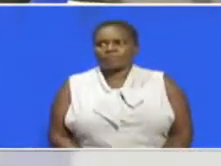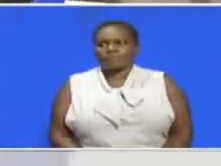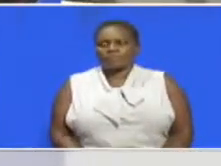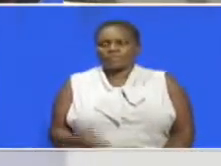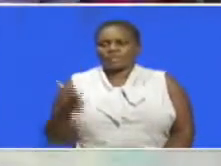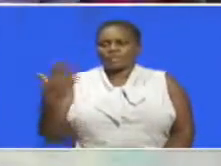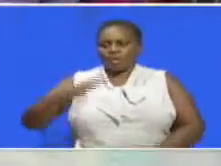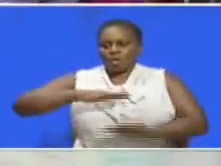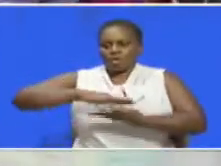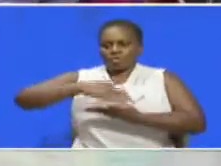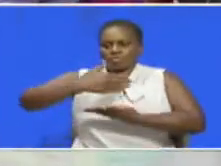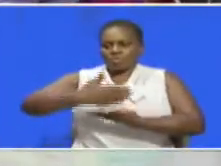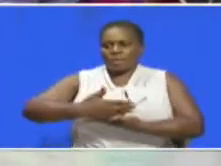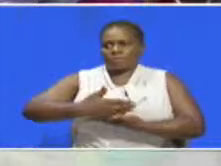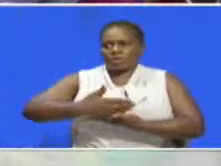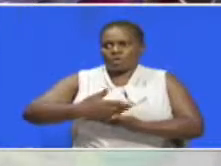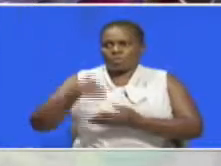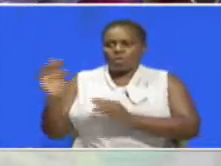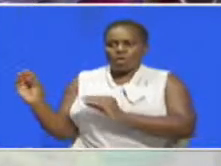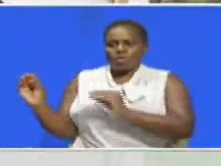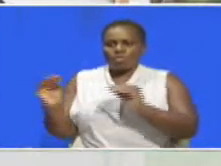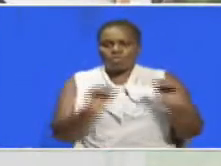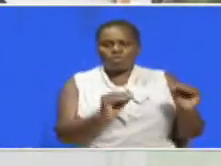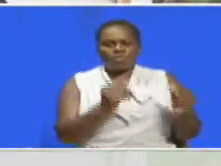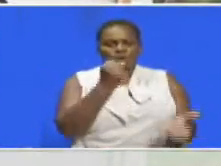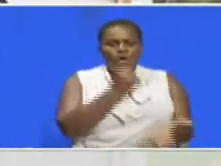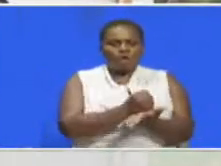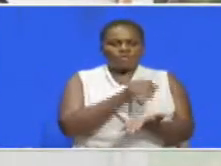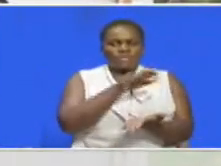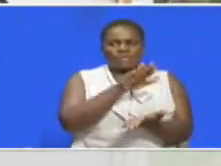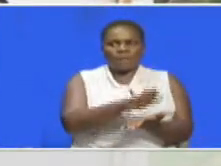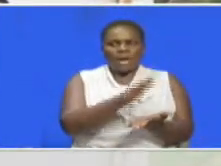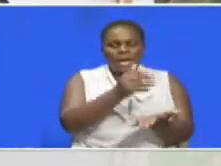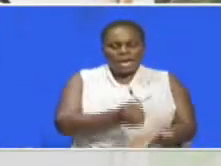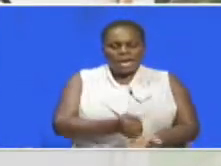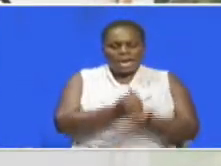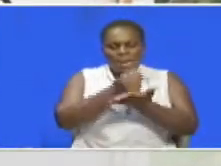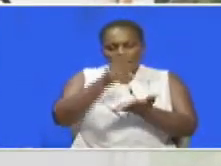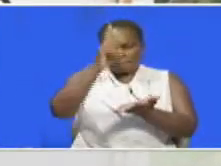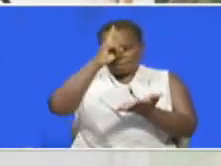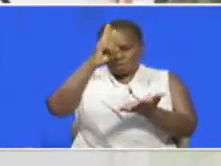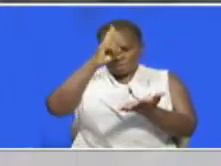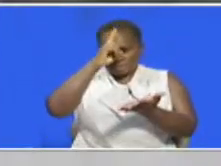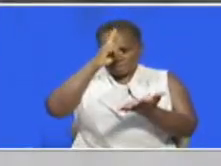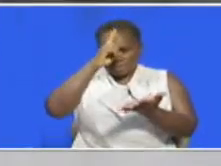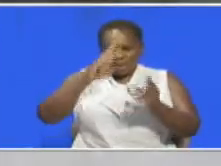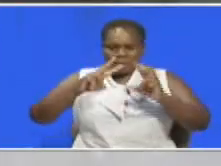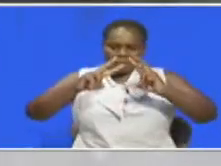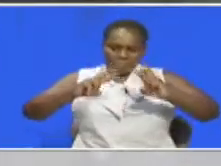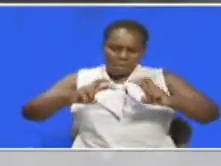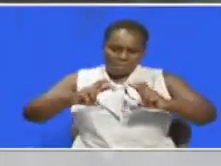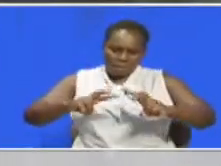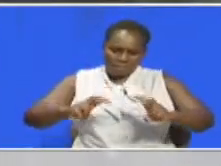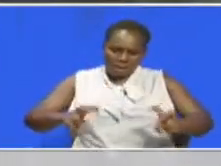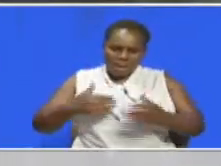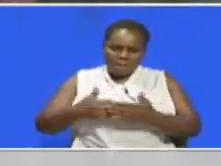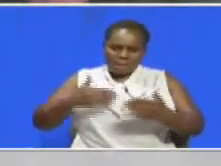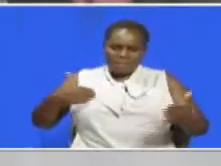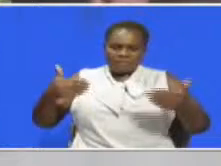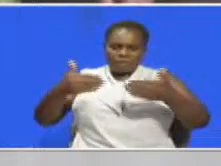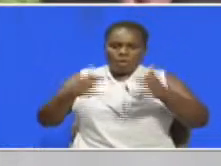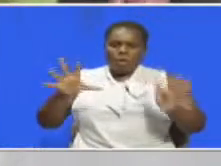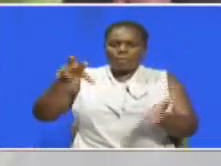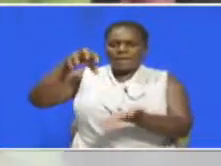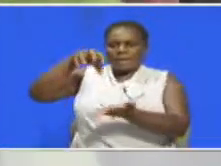Stakabadhi na tarakilishi alizokuwa anahamisha hadi ofisini kwake zitasaidia maafisa wa polisi katika uchunguzi kabla ya